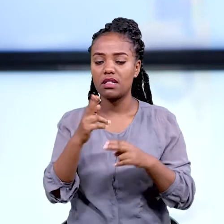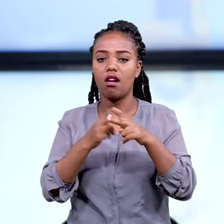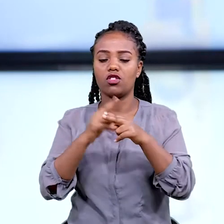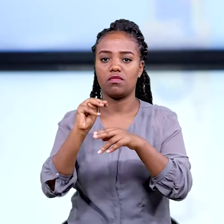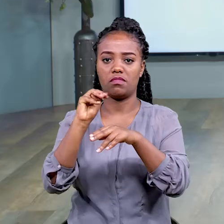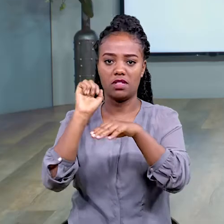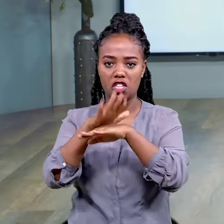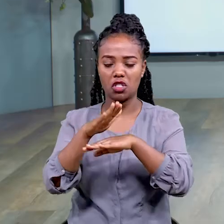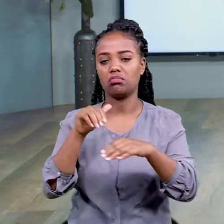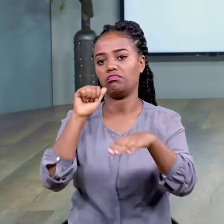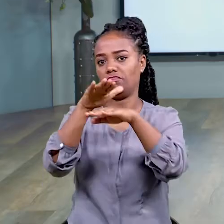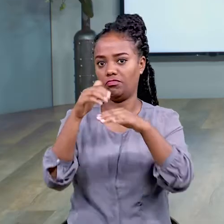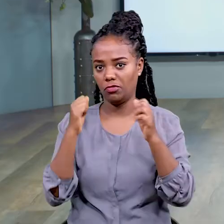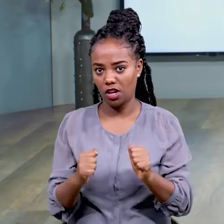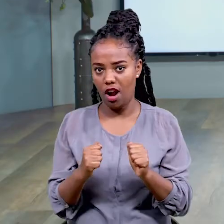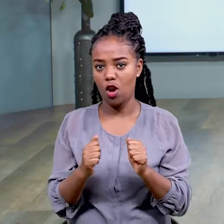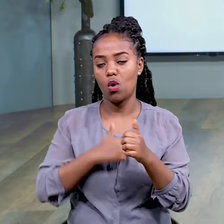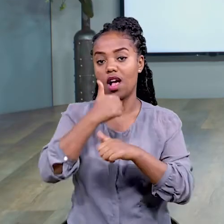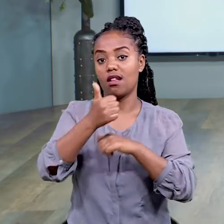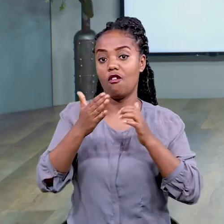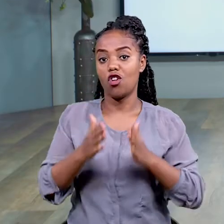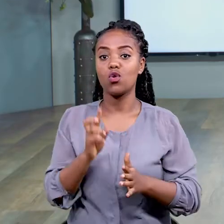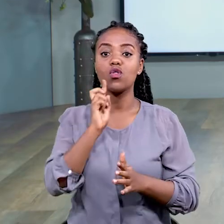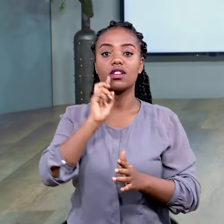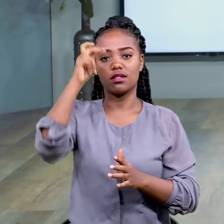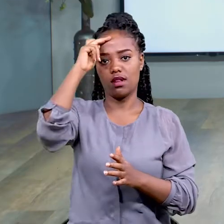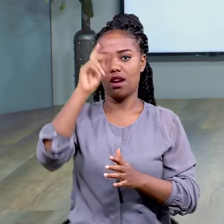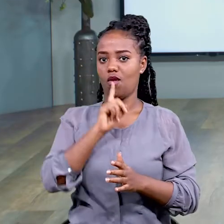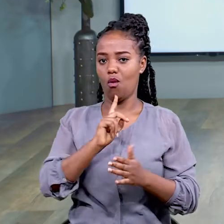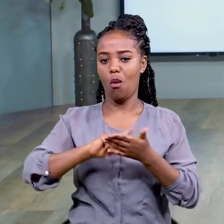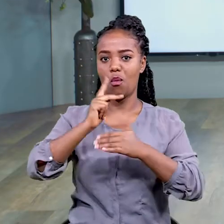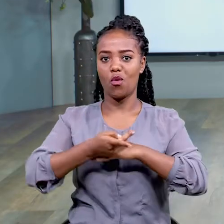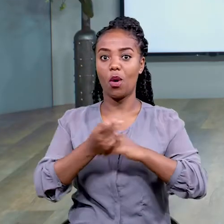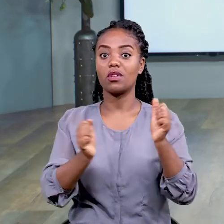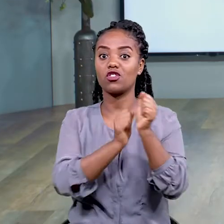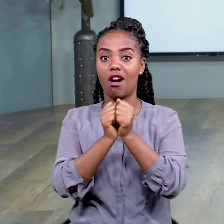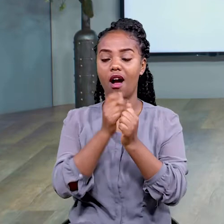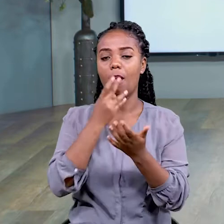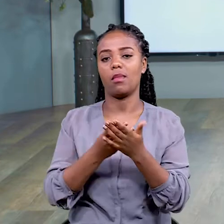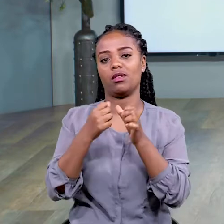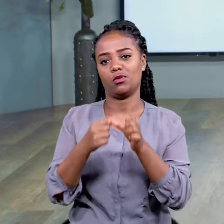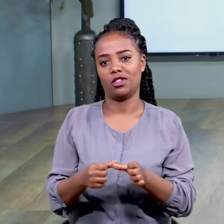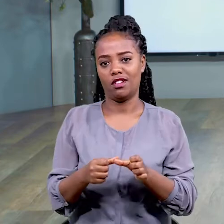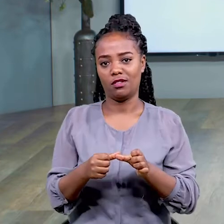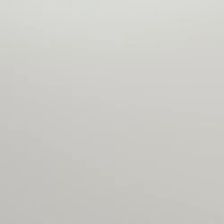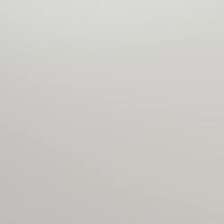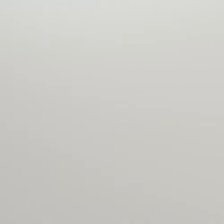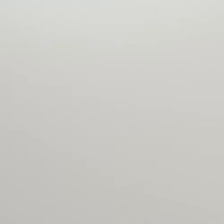የጽሑፍ መቀበያ መስመራችን ላይ ልታደርሱን ትችላላችሁ። አሳላፊያችሁ ቅድስት ዳንኤል ነኝ። ከፕሮግራማችን ጋር መልካም